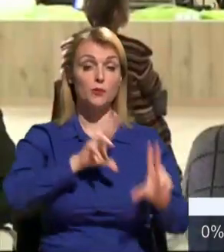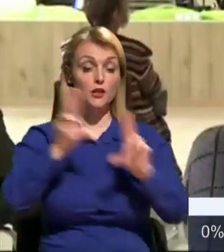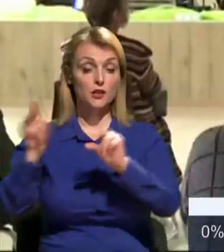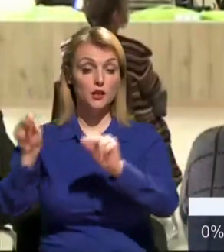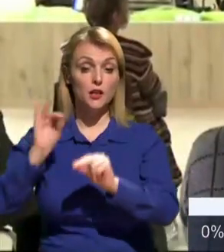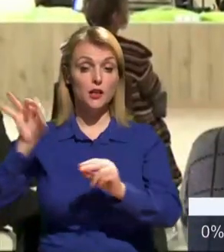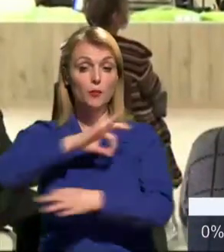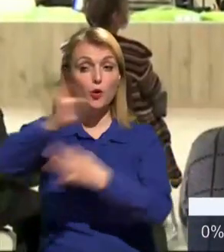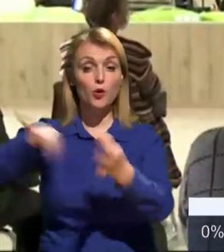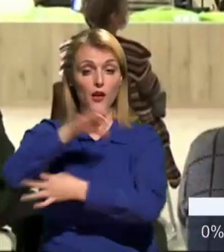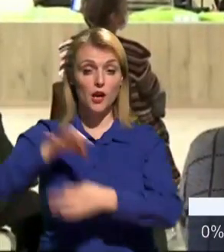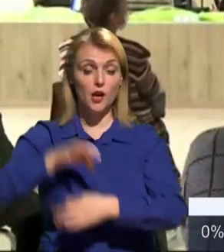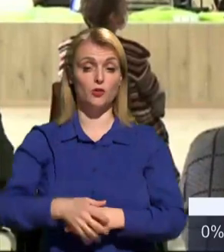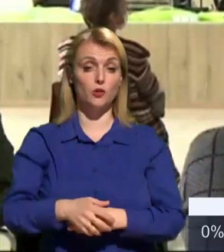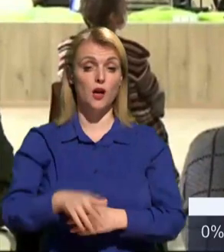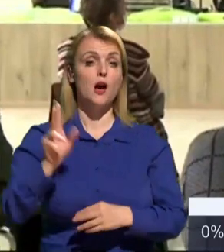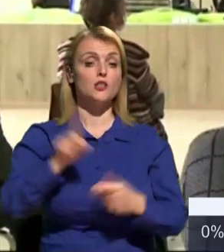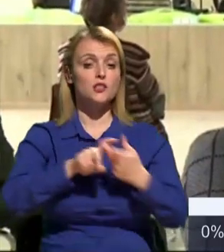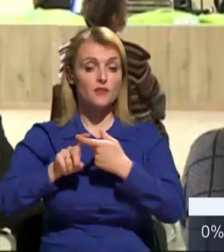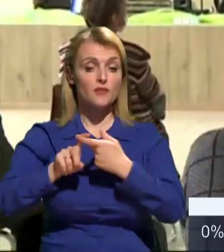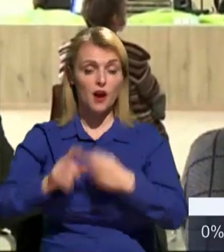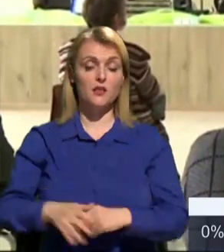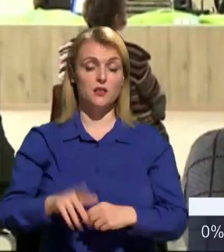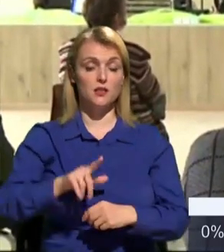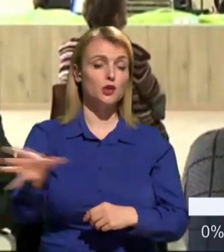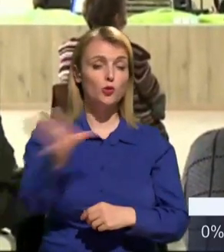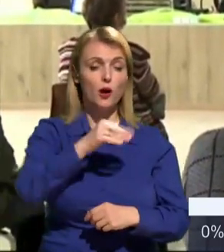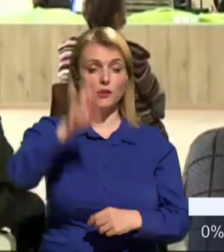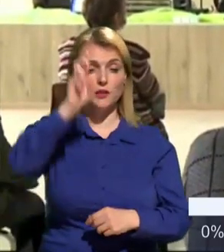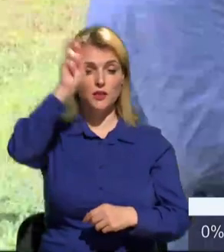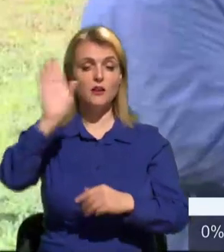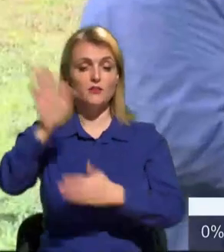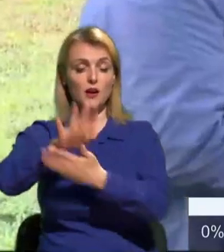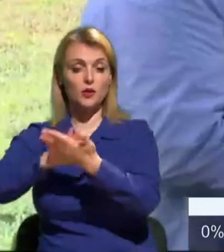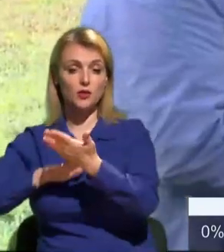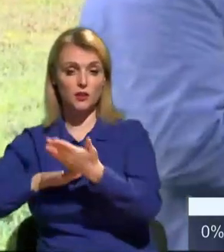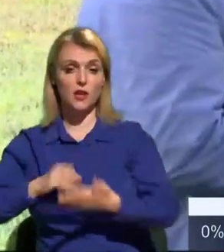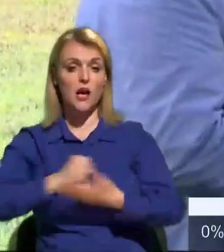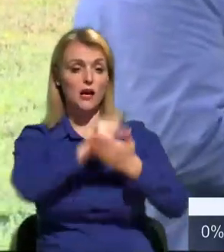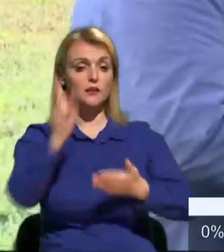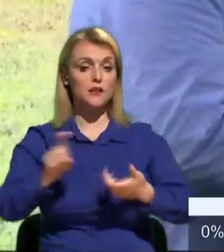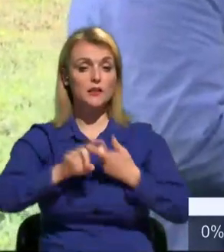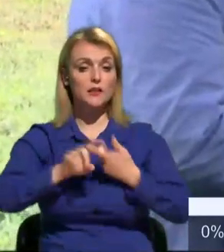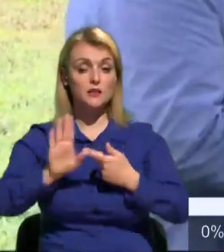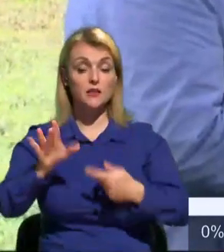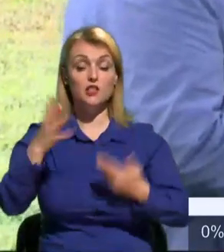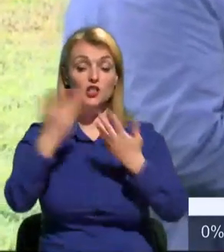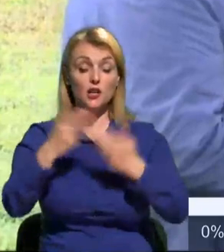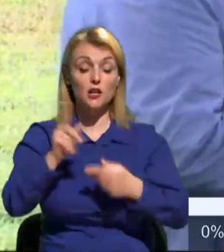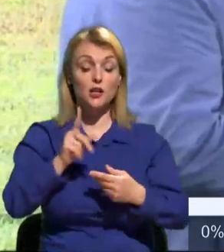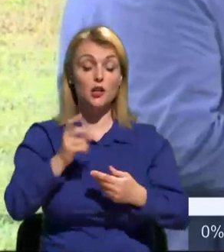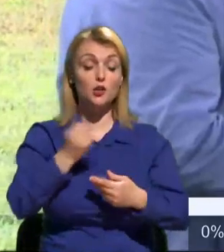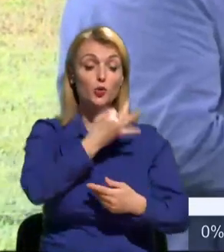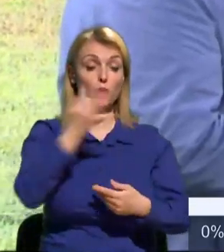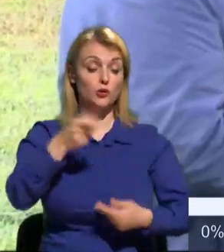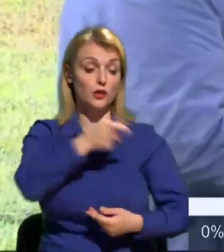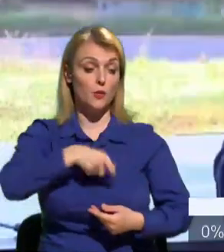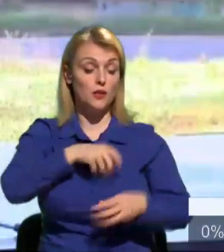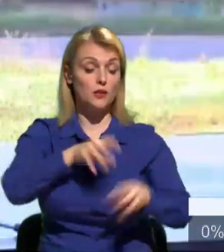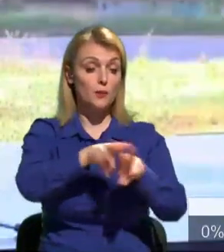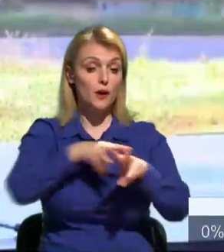și proiectul de creare a platformelor industriale în toată țara va avea continuitate. Candidatul independent crede că numărul de deputați în